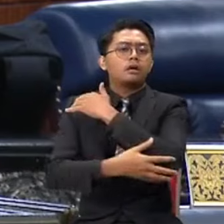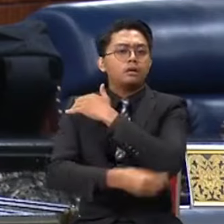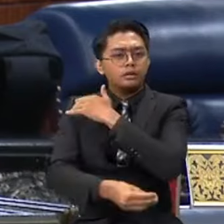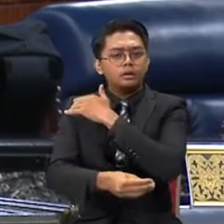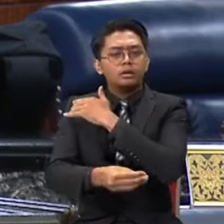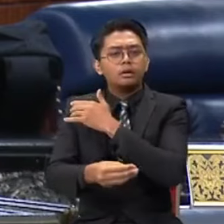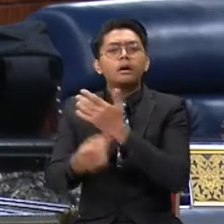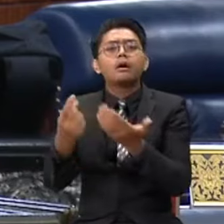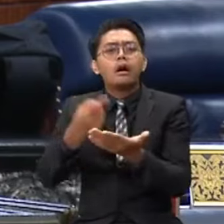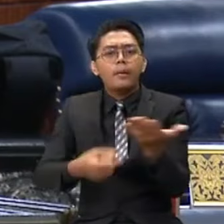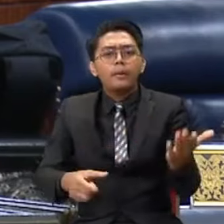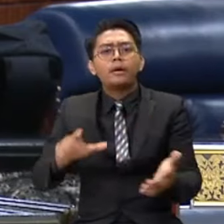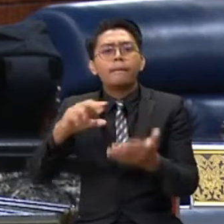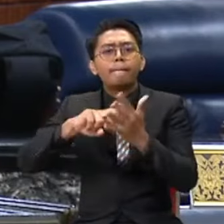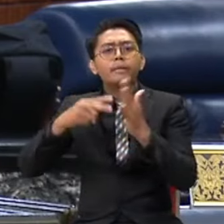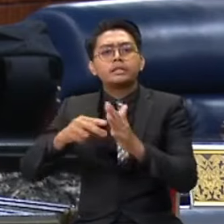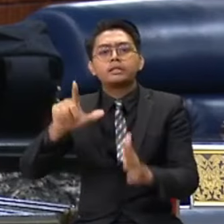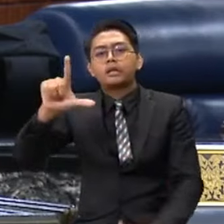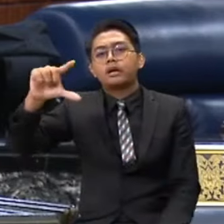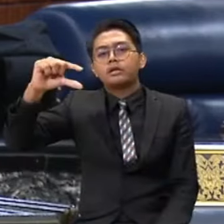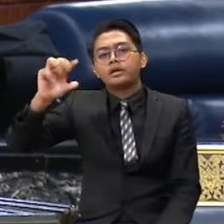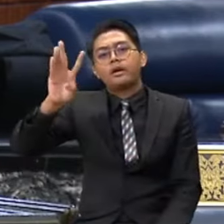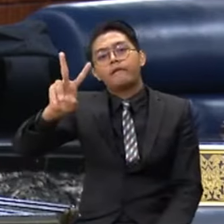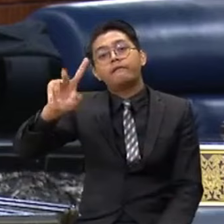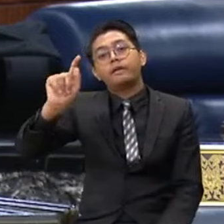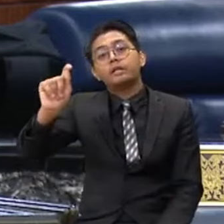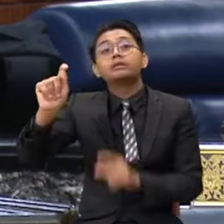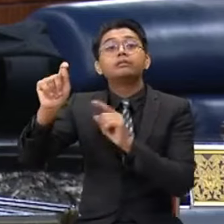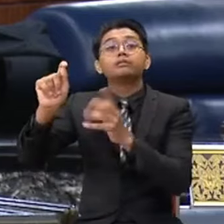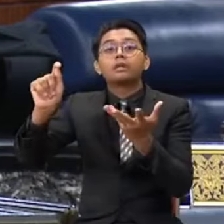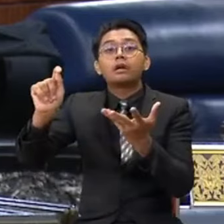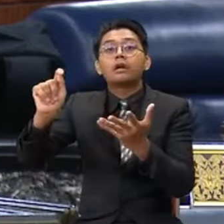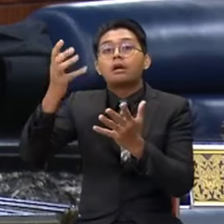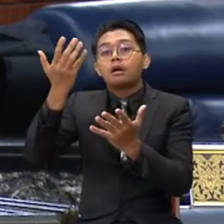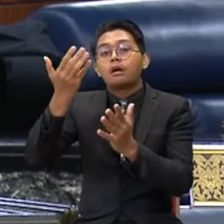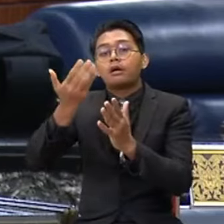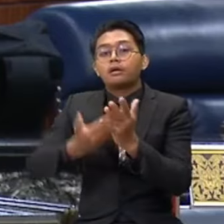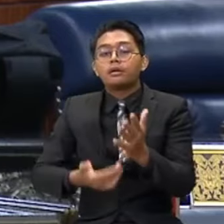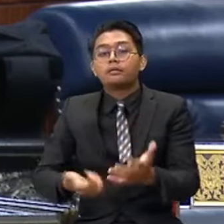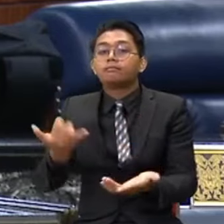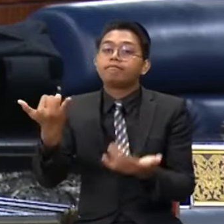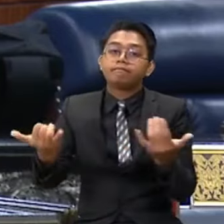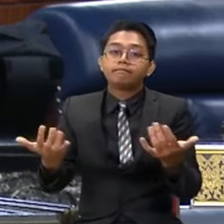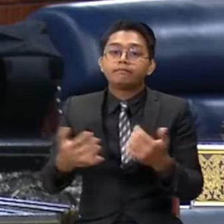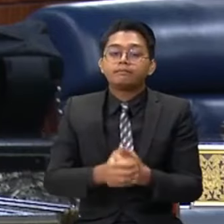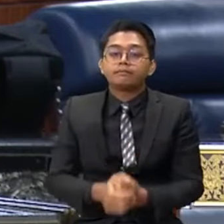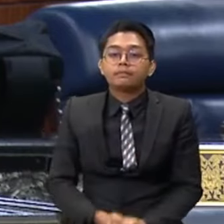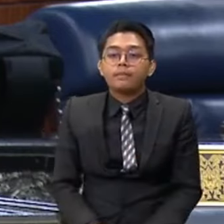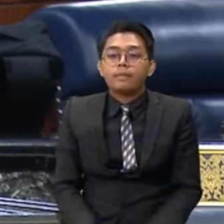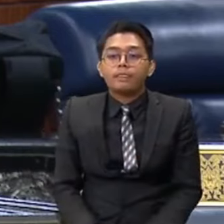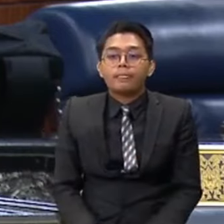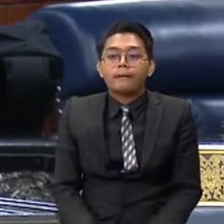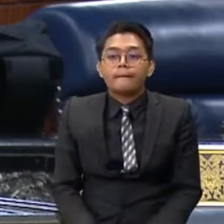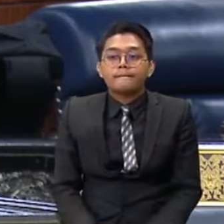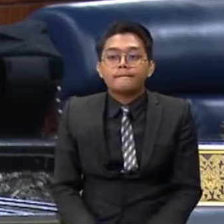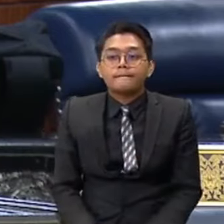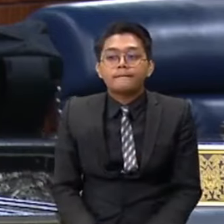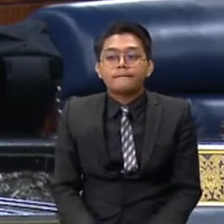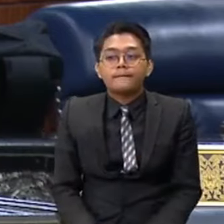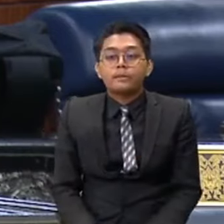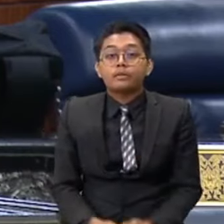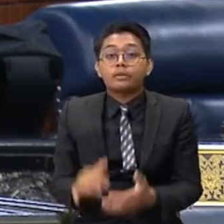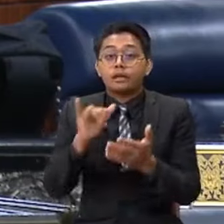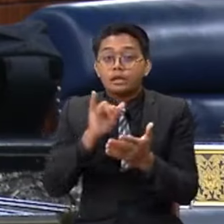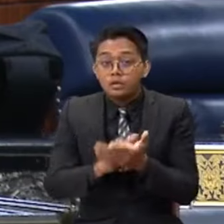itu lgbt lvgt low value goods tax itu itu